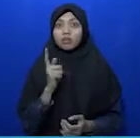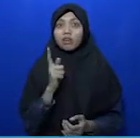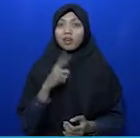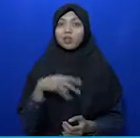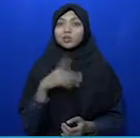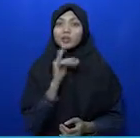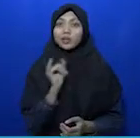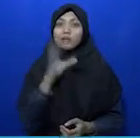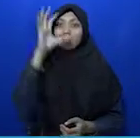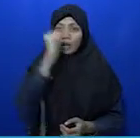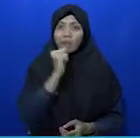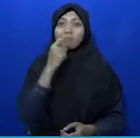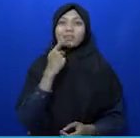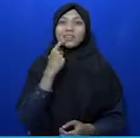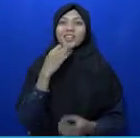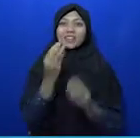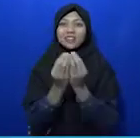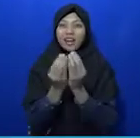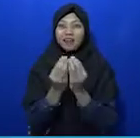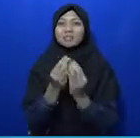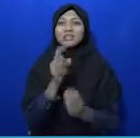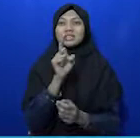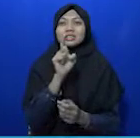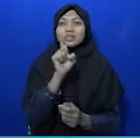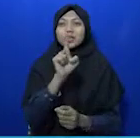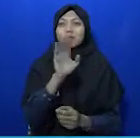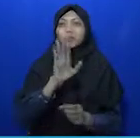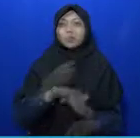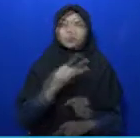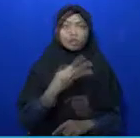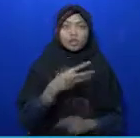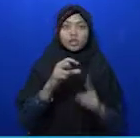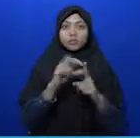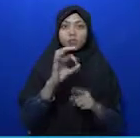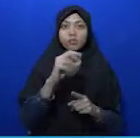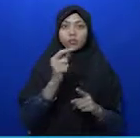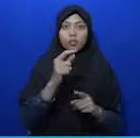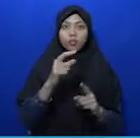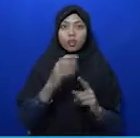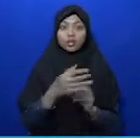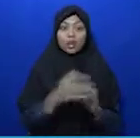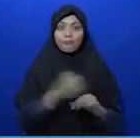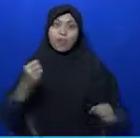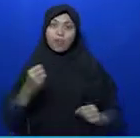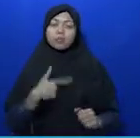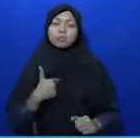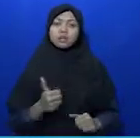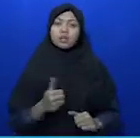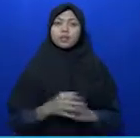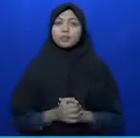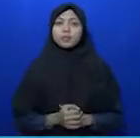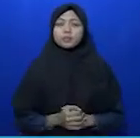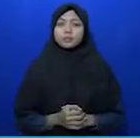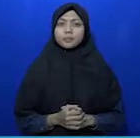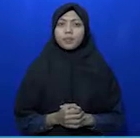sana. Nah, kalau Indonya sudah dikuasai, yang lainnya akan mengikuti. Tapi emang ini nggak bisa gembar-gembor, ini saya dan presiden itu pernah dilakukan